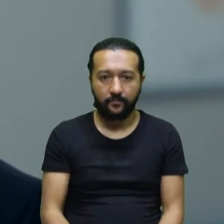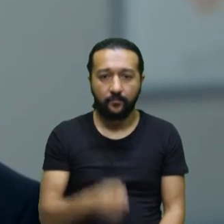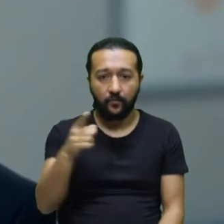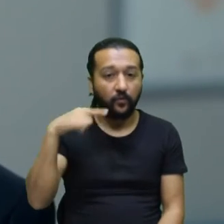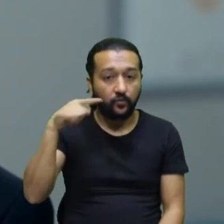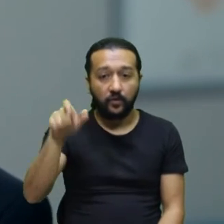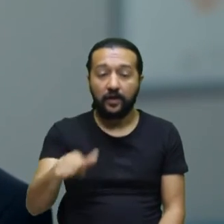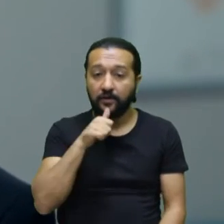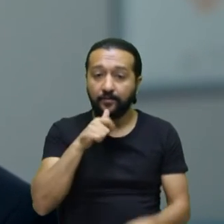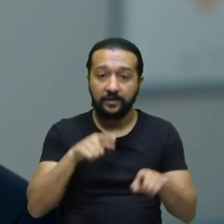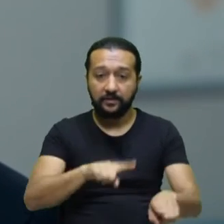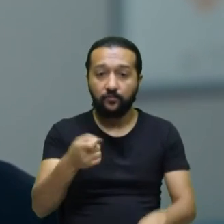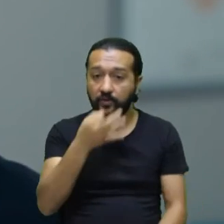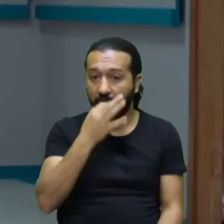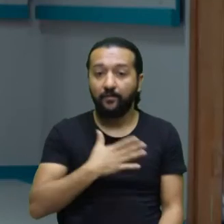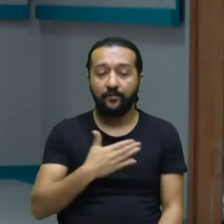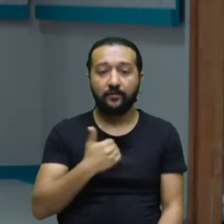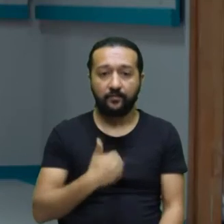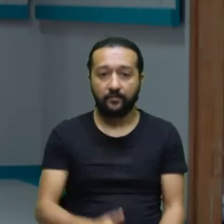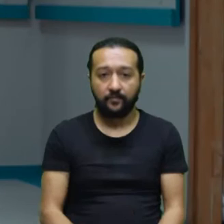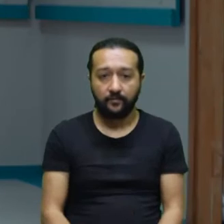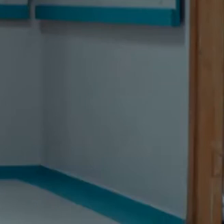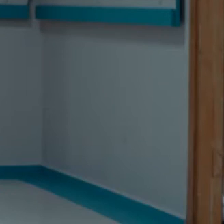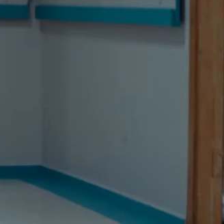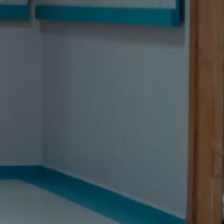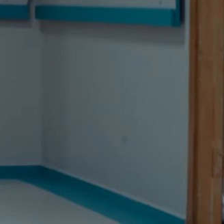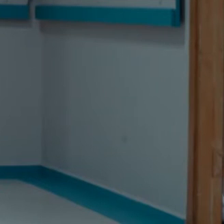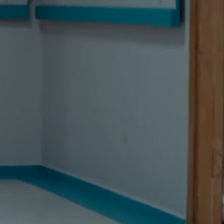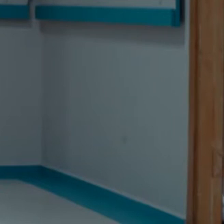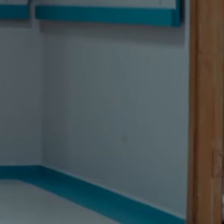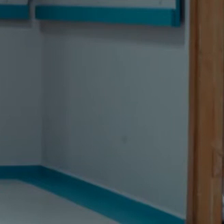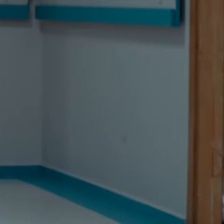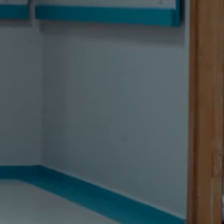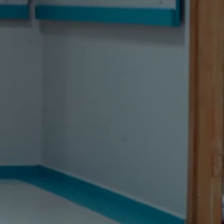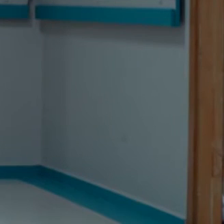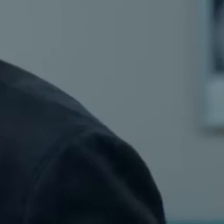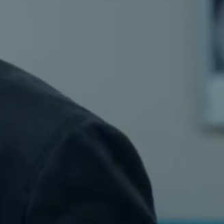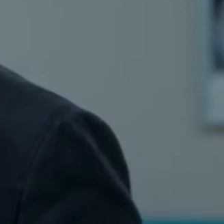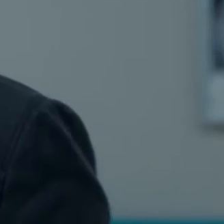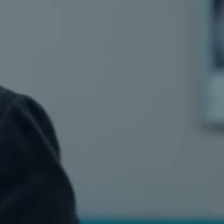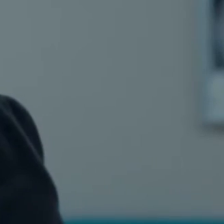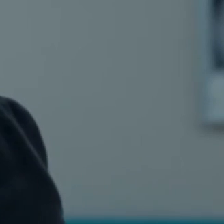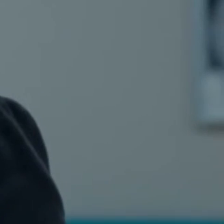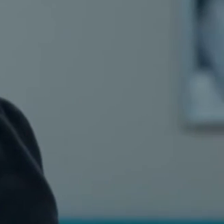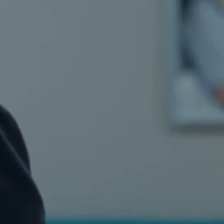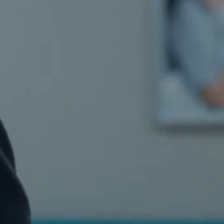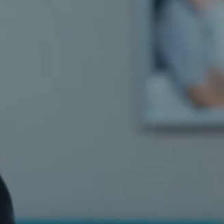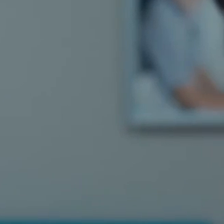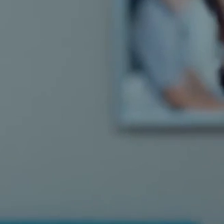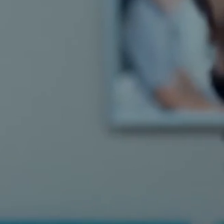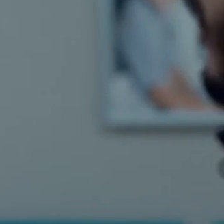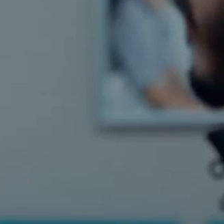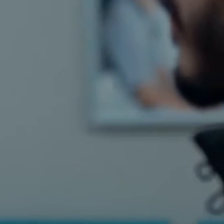O Suriyeli adamın izini bulunca da bana haber verin. Elini cebine soktu, gidiyor. Cahit otoriter bir tavırla Kerim'e